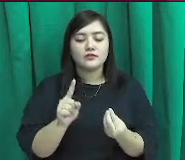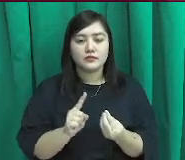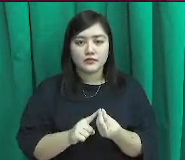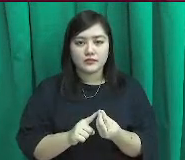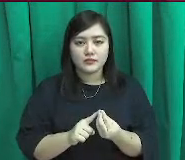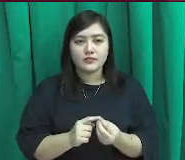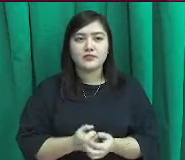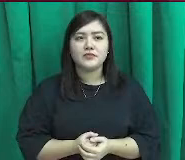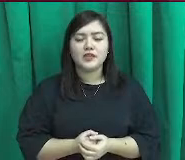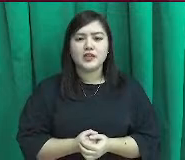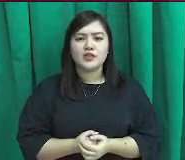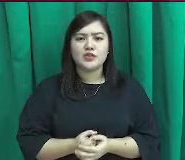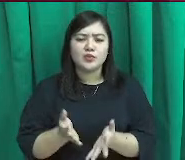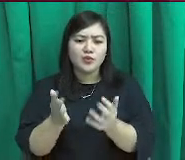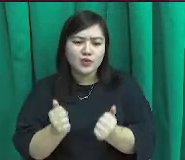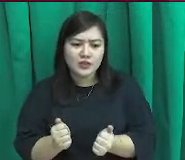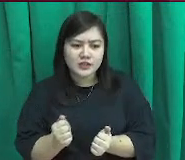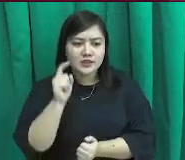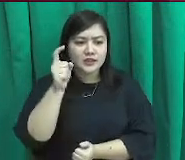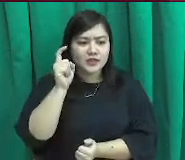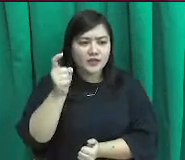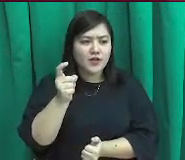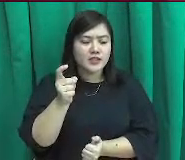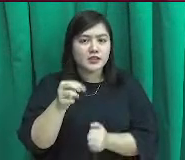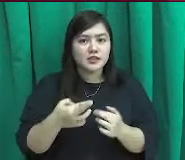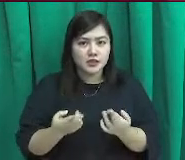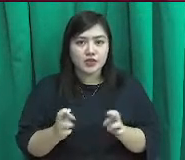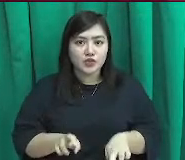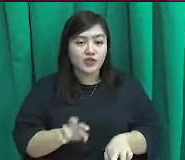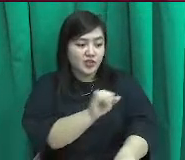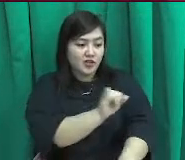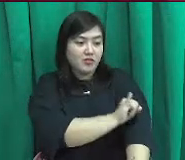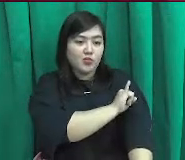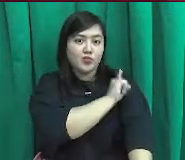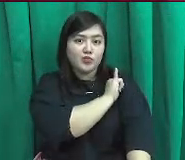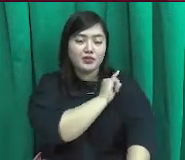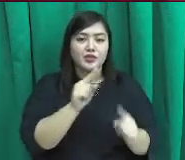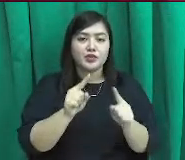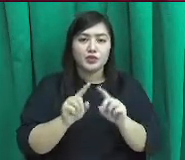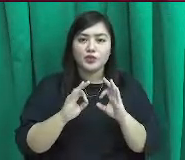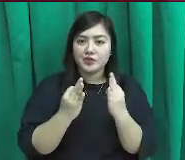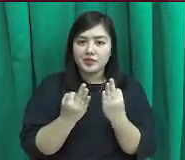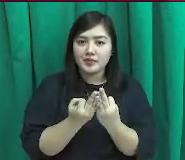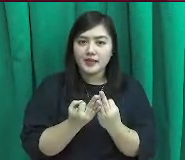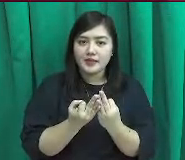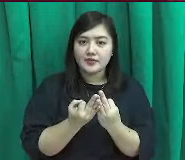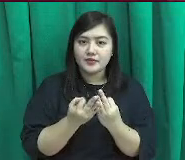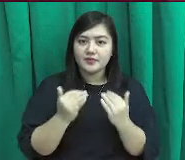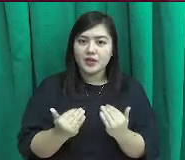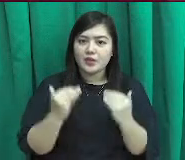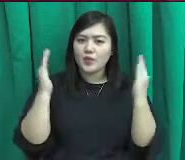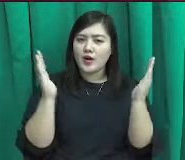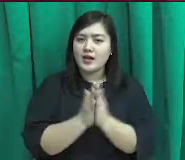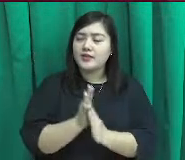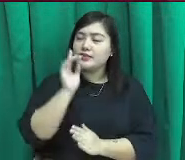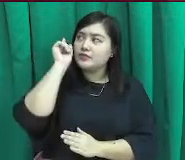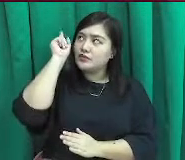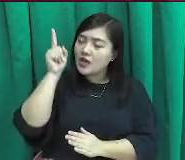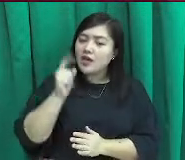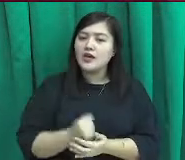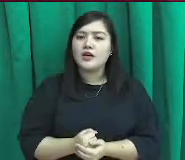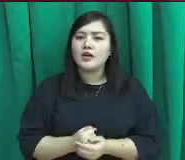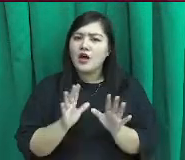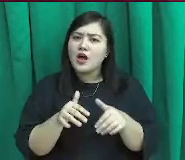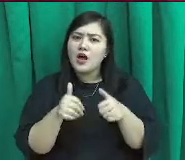pag-aapura. Gusto ko lang matanong sir sa inyo, Sir Dennis, kung paano nyo nasabi na, paano nyo nakita mismo sa sarili nyo